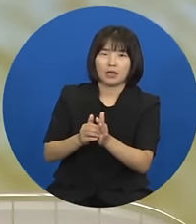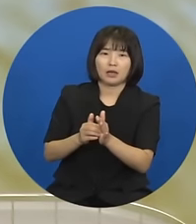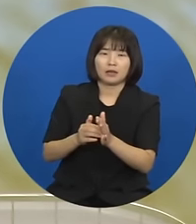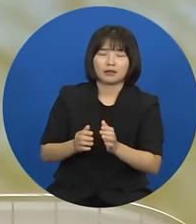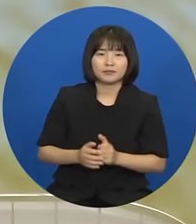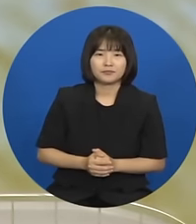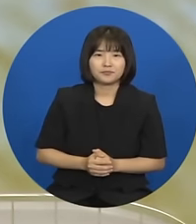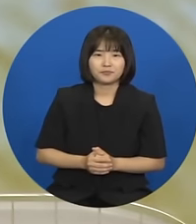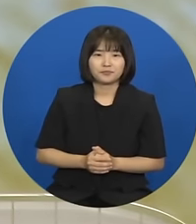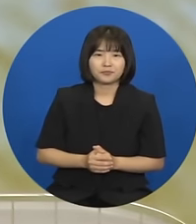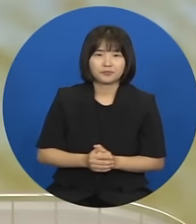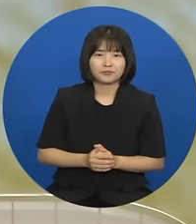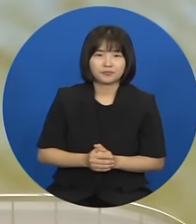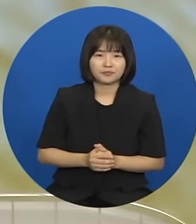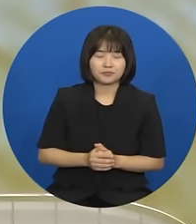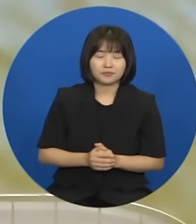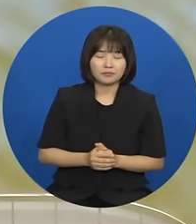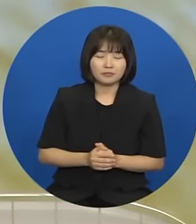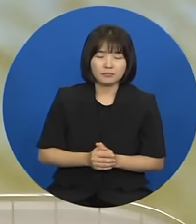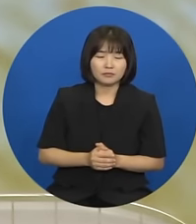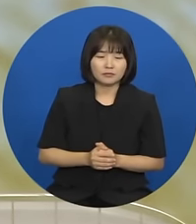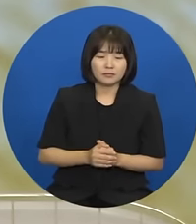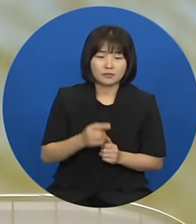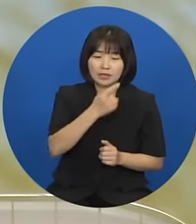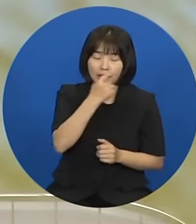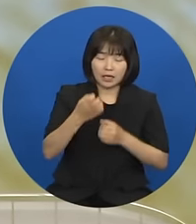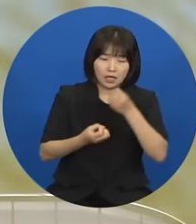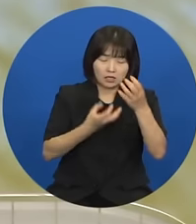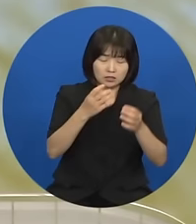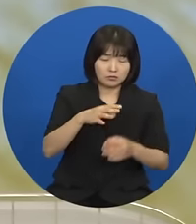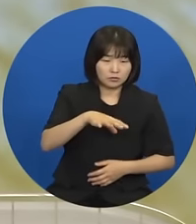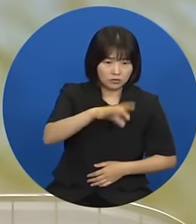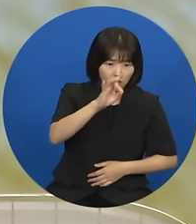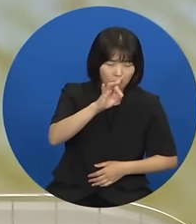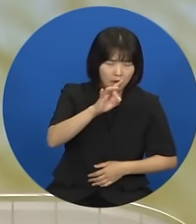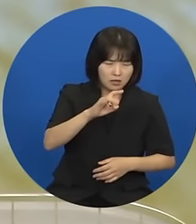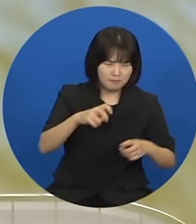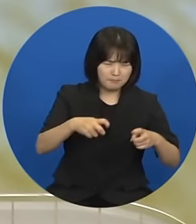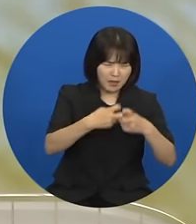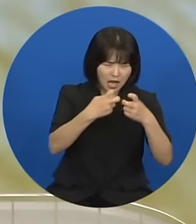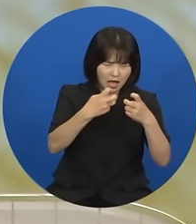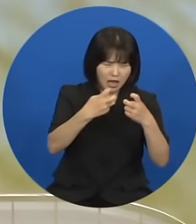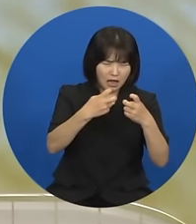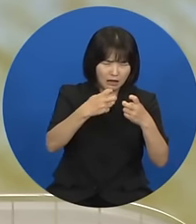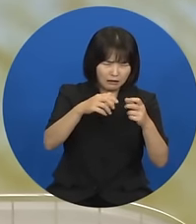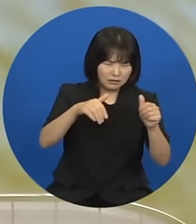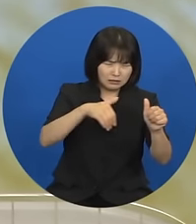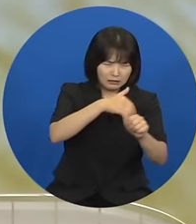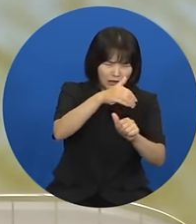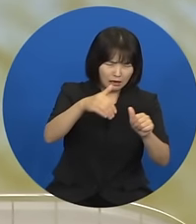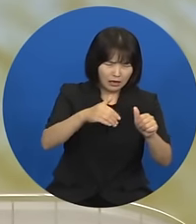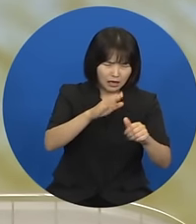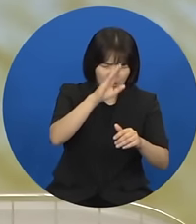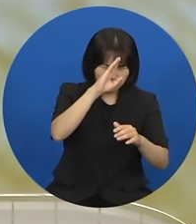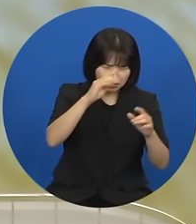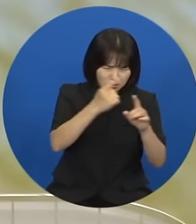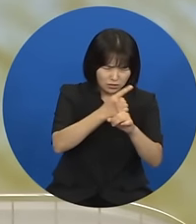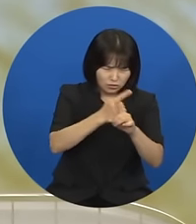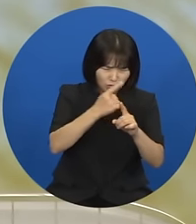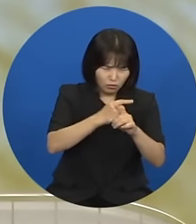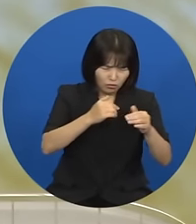앞에는 사고에 끔찍했던 기억과 치료의 과정, 그리고 하나님을 향한 원망이 기록되어